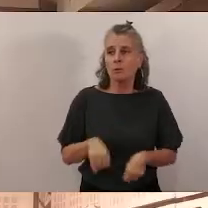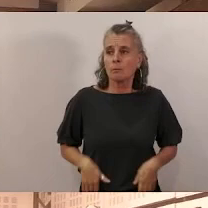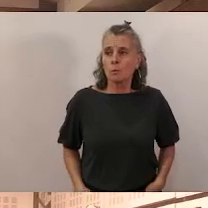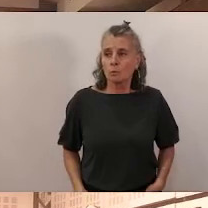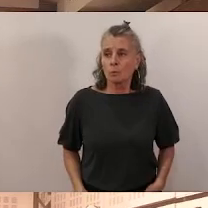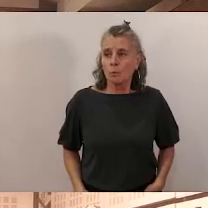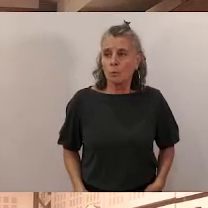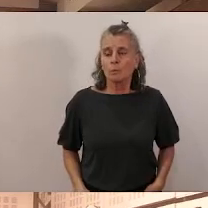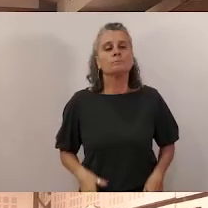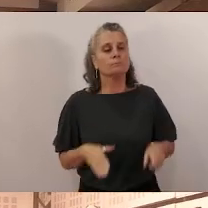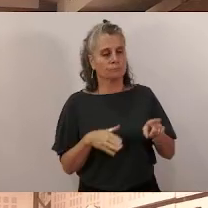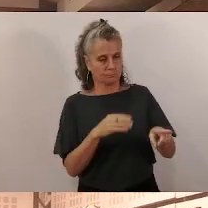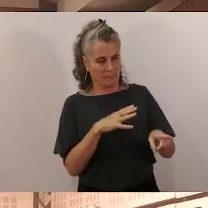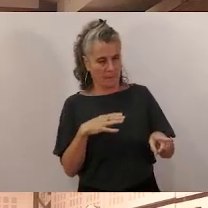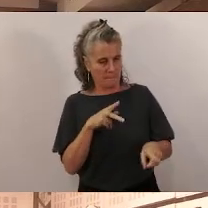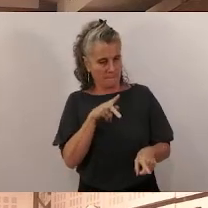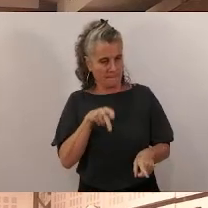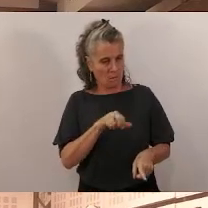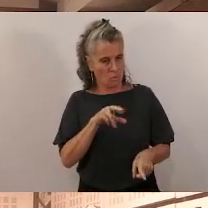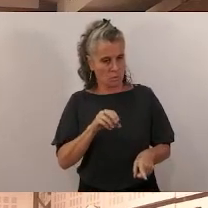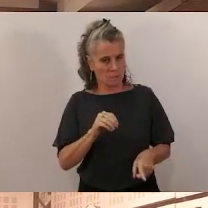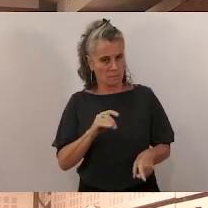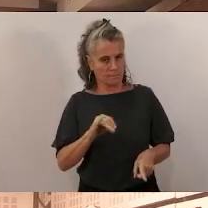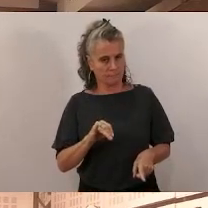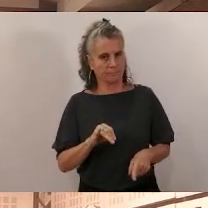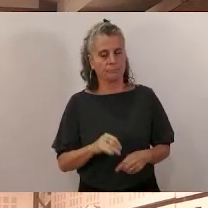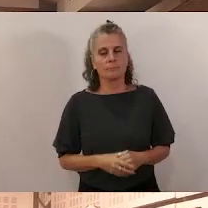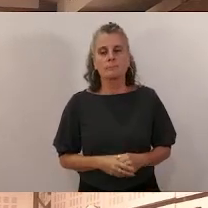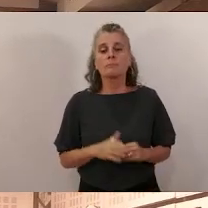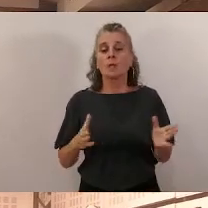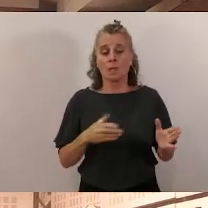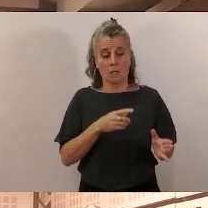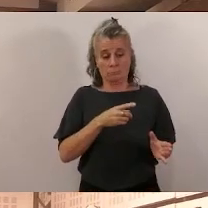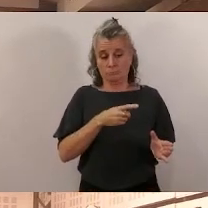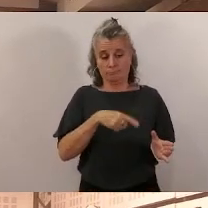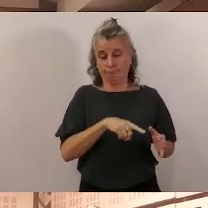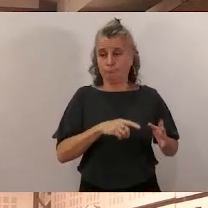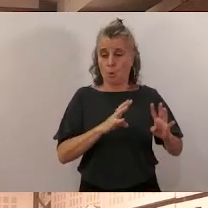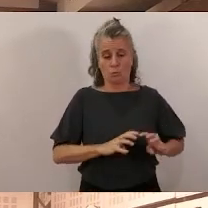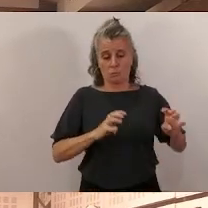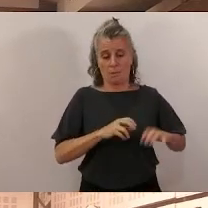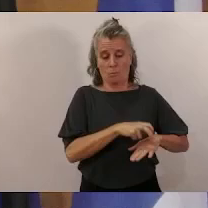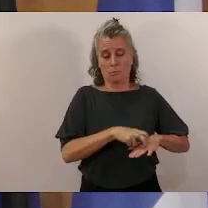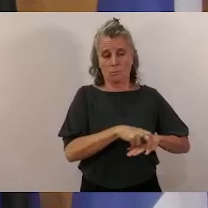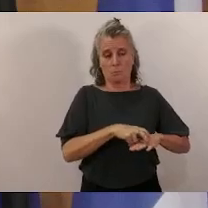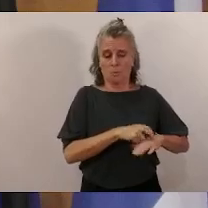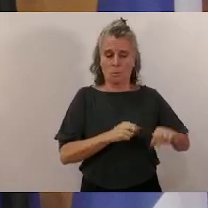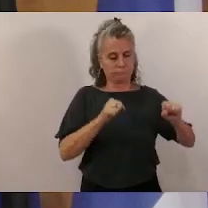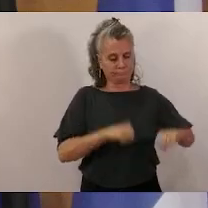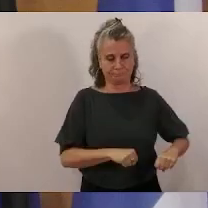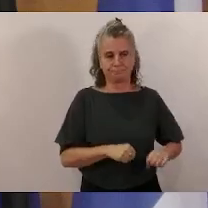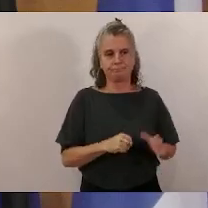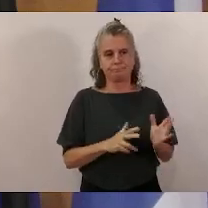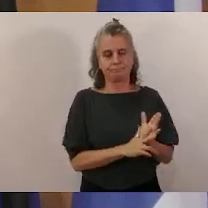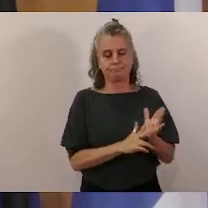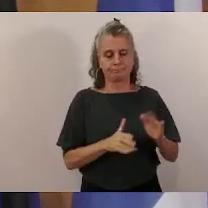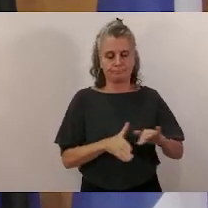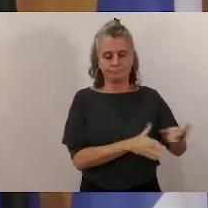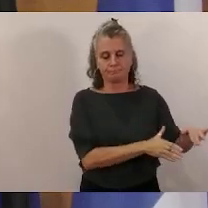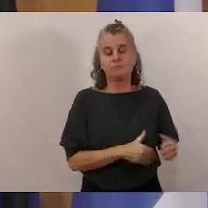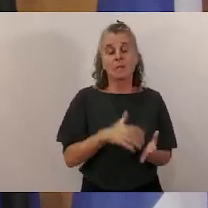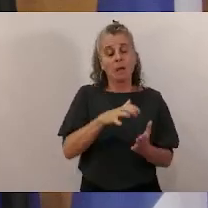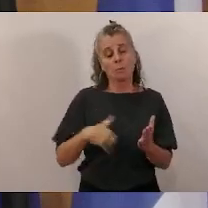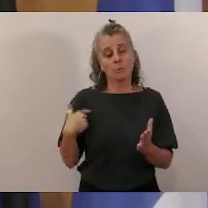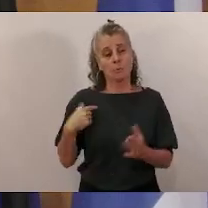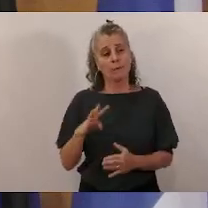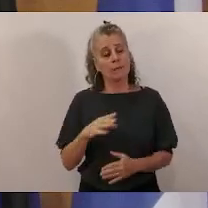s'abstient, Madame Parodi, et donc avis favorable du Conseil d'arrondissement. Le rapport numéro 4, Madame